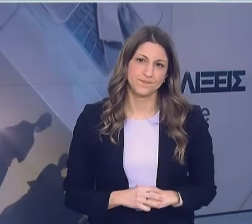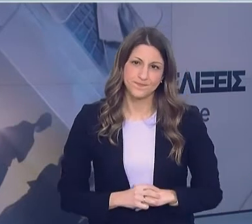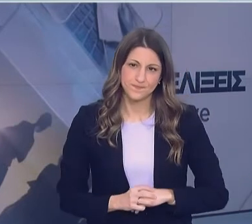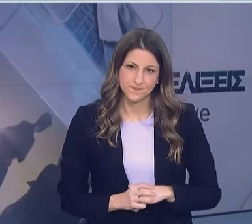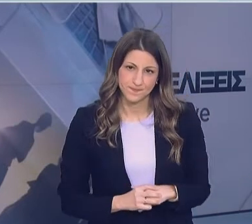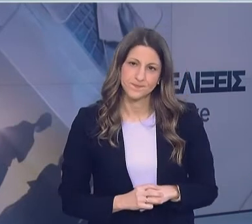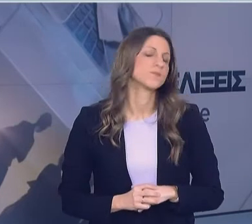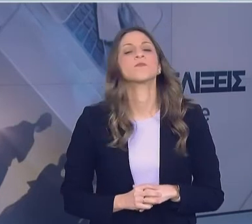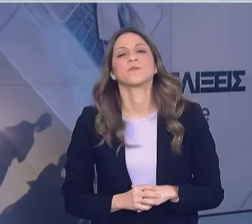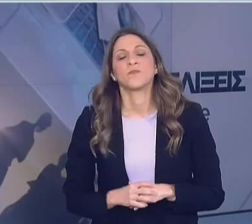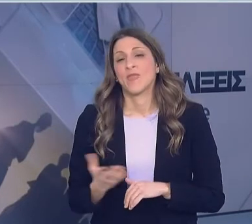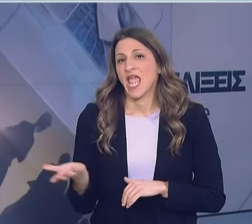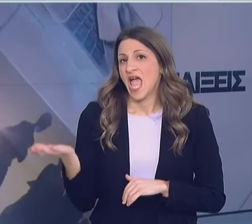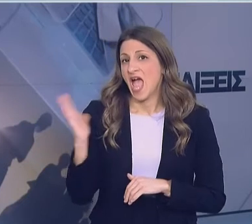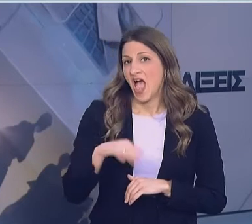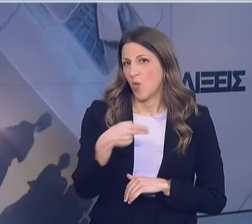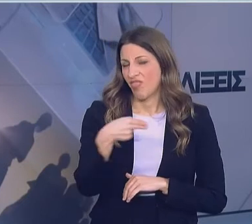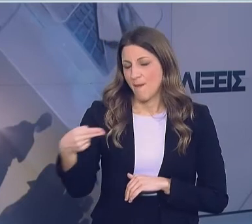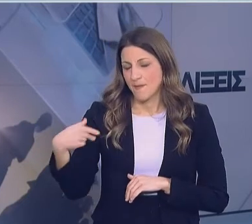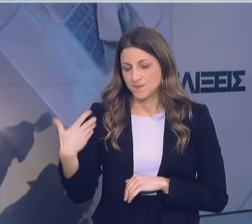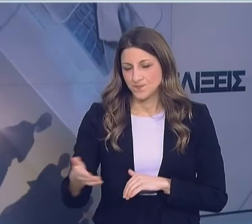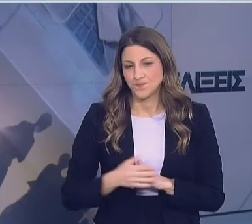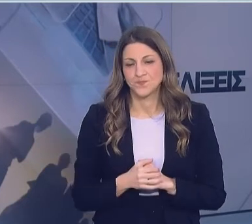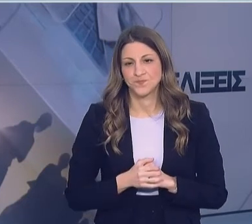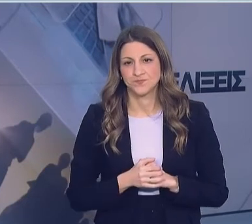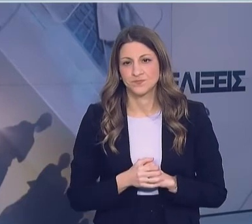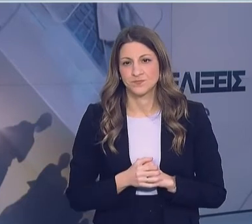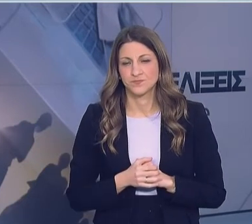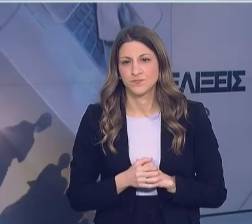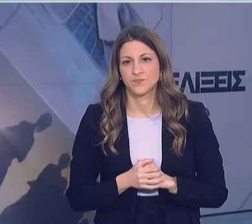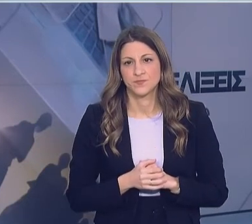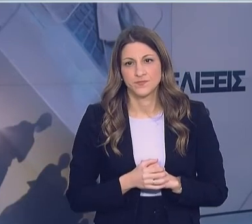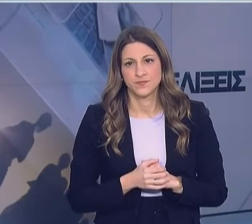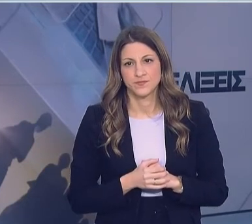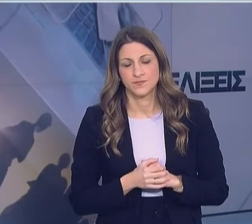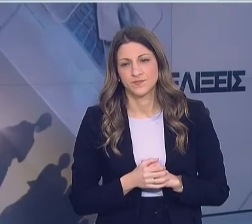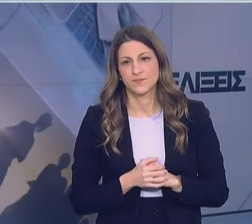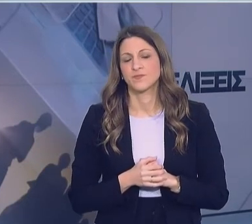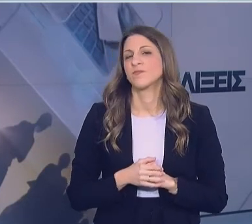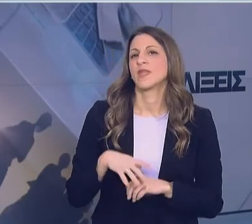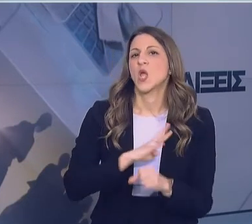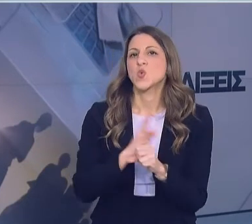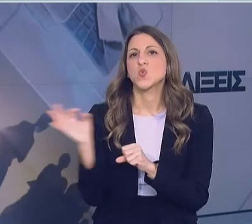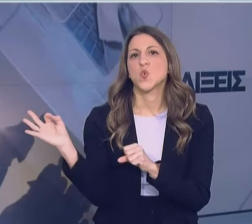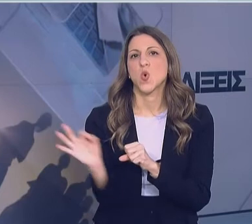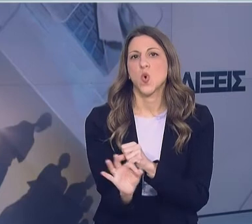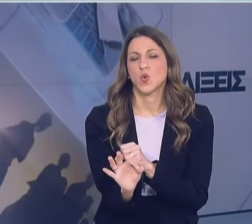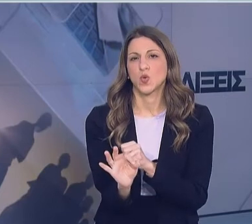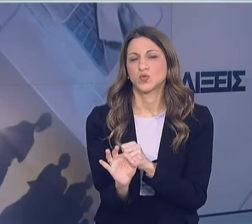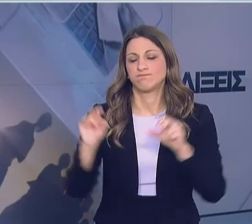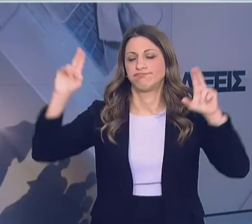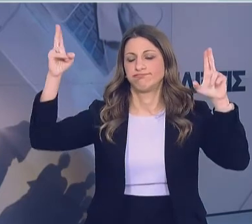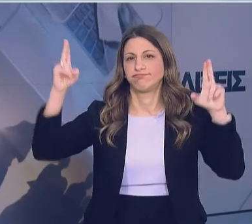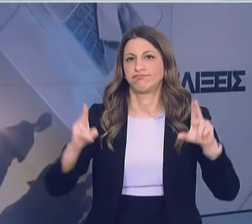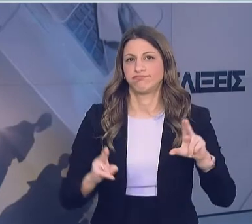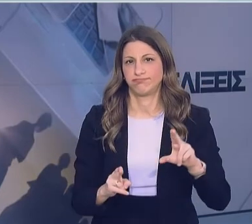σαν τελευταίο ζήτημα ενημέρωσης, θα ήθελα να σας ενημερώσω ότι προκειμένου να περιοριστεί η διασπορά της νόσου και με